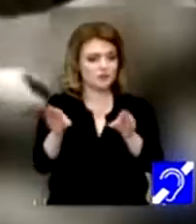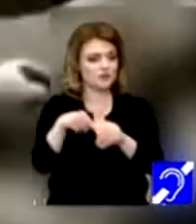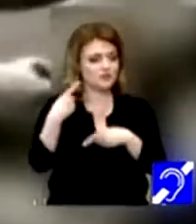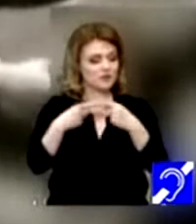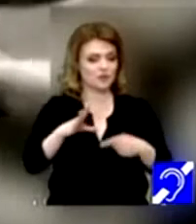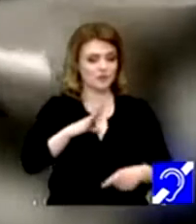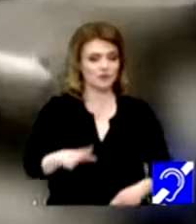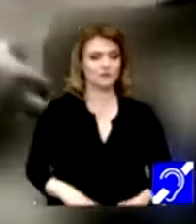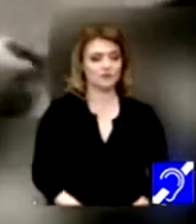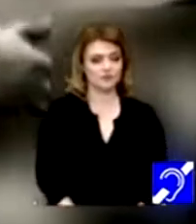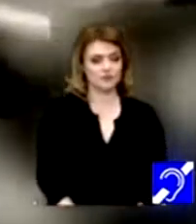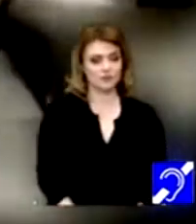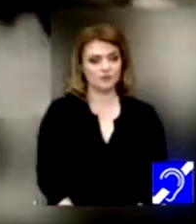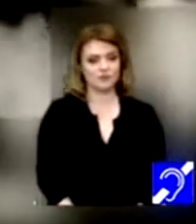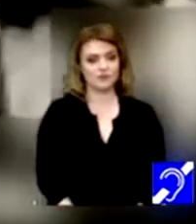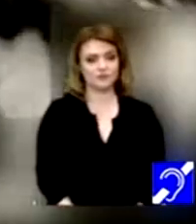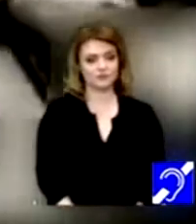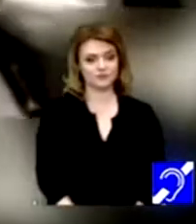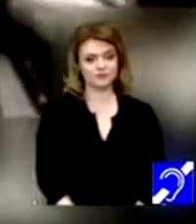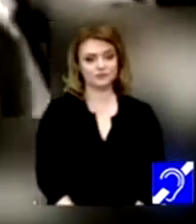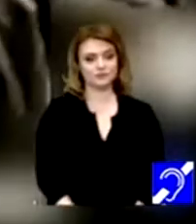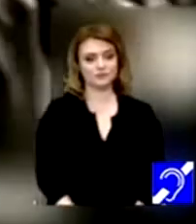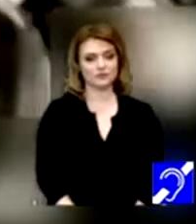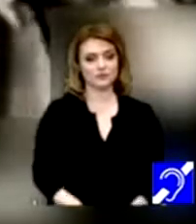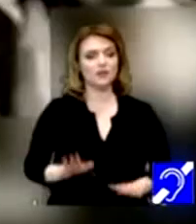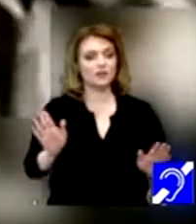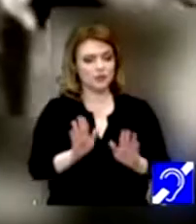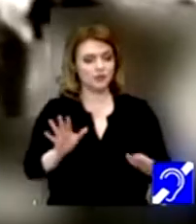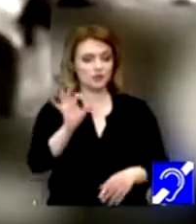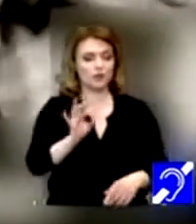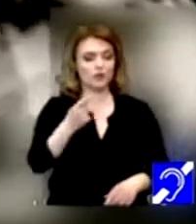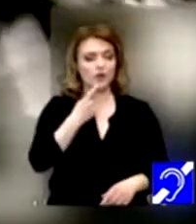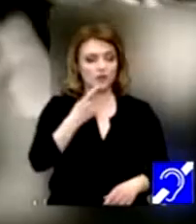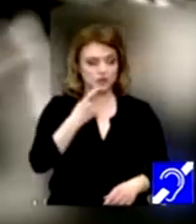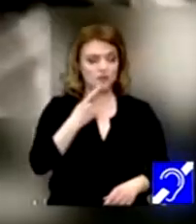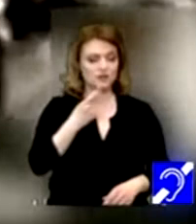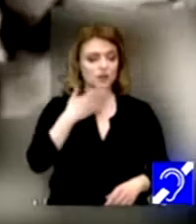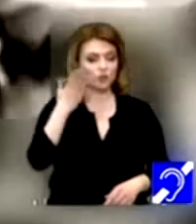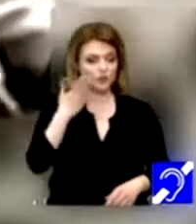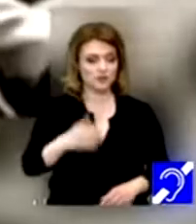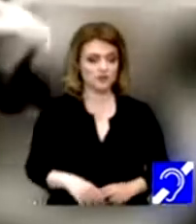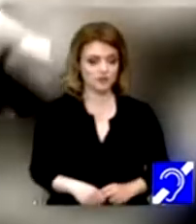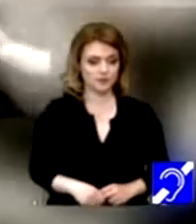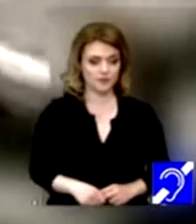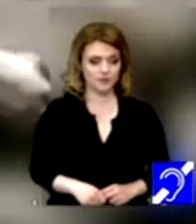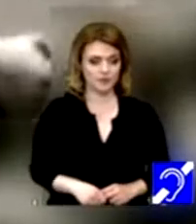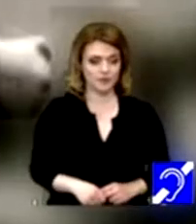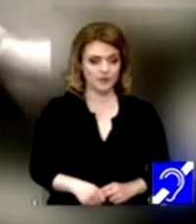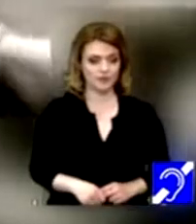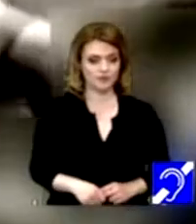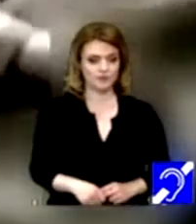Înalt-i cerul pe la voi, înalt-i cerul pe la voi, mai dorul.